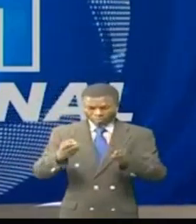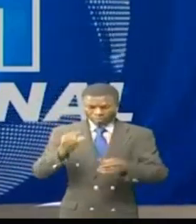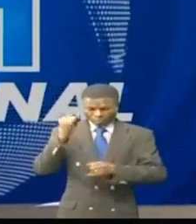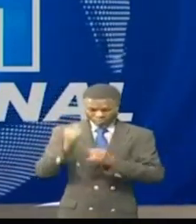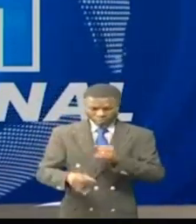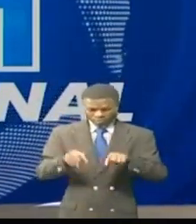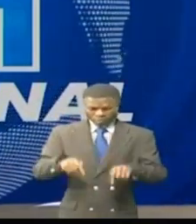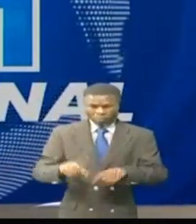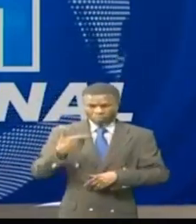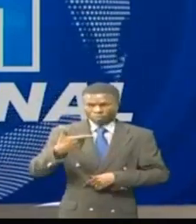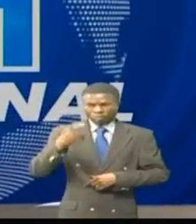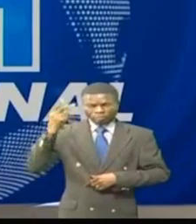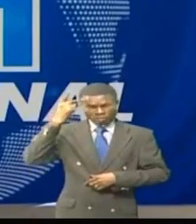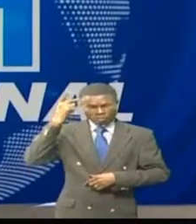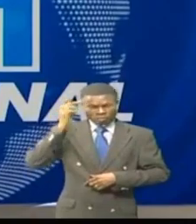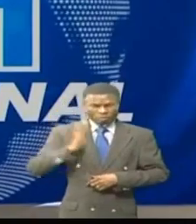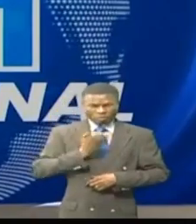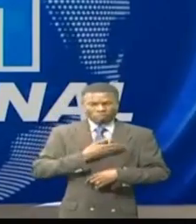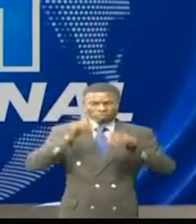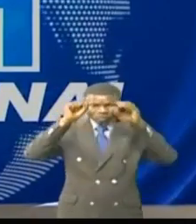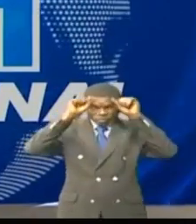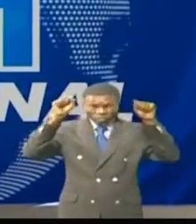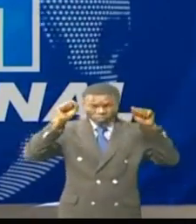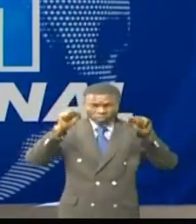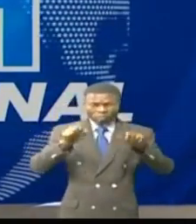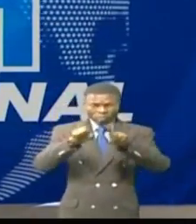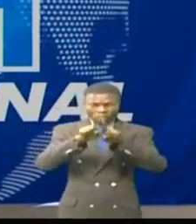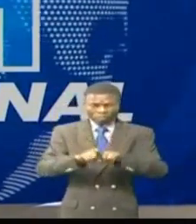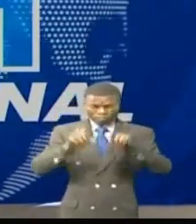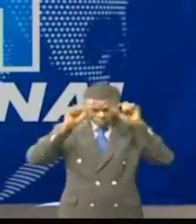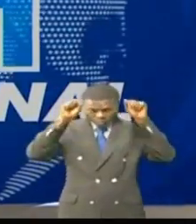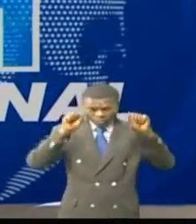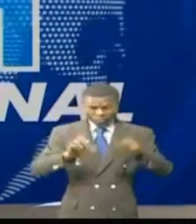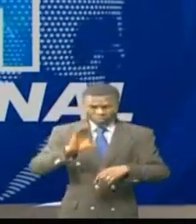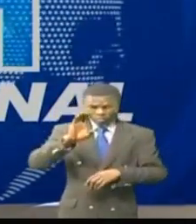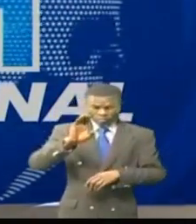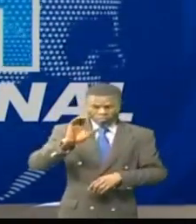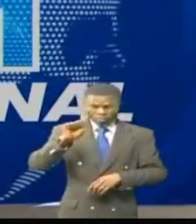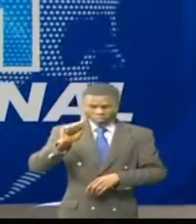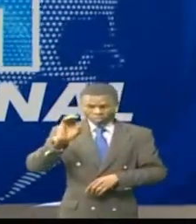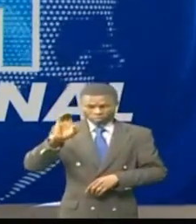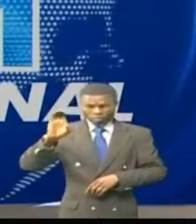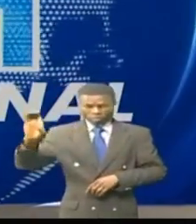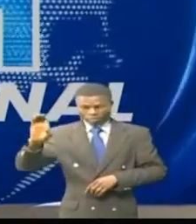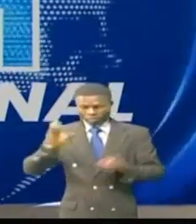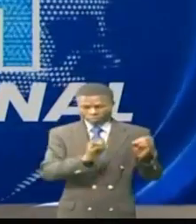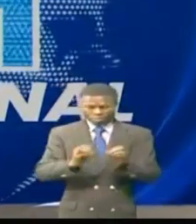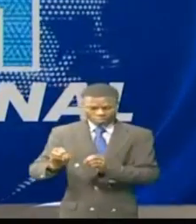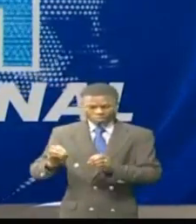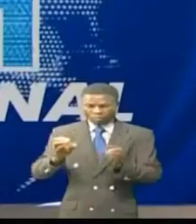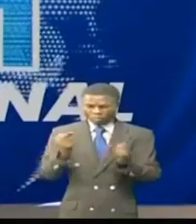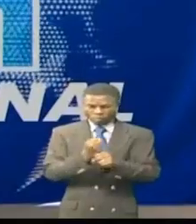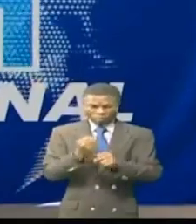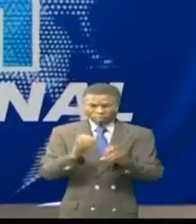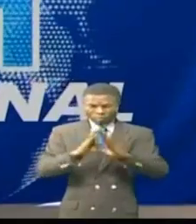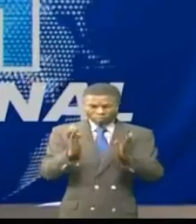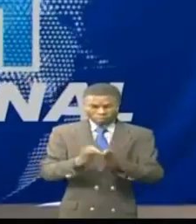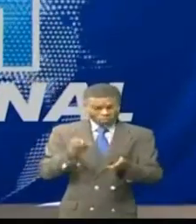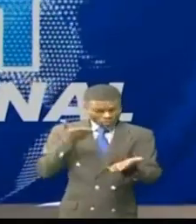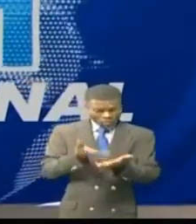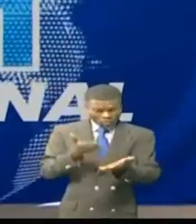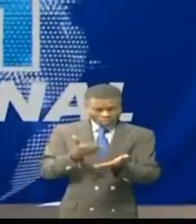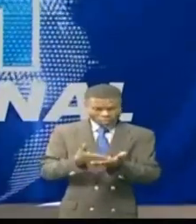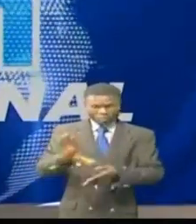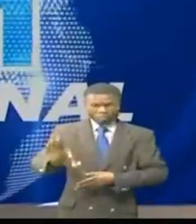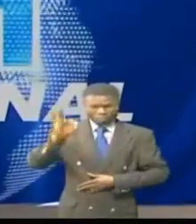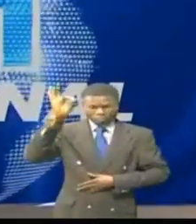mardi à Kinshasa. Le président de la République et président en exercice de la CEAC a présidé les travaux au terme duquel il a